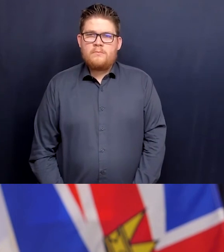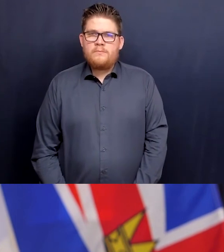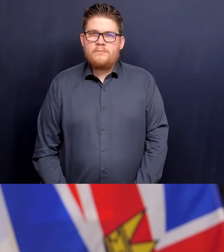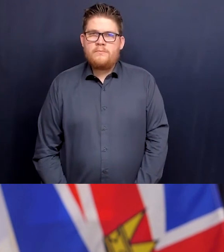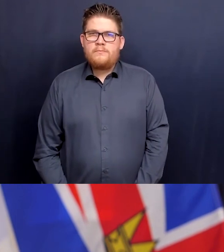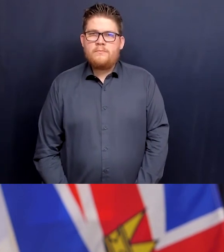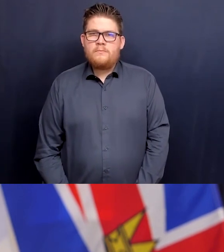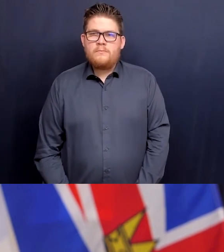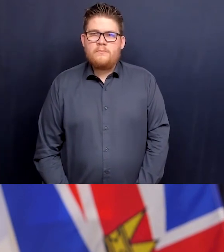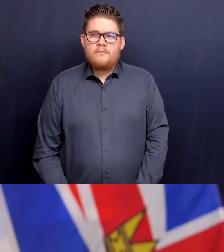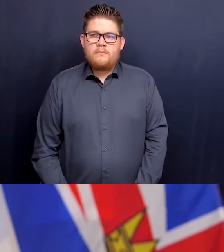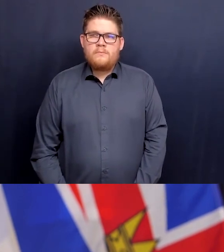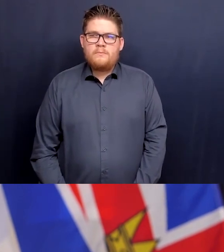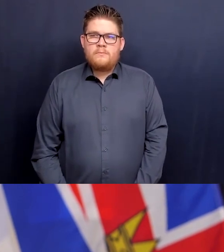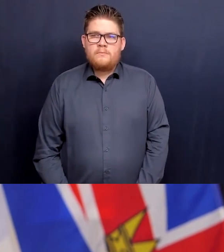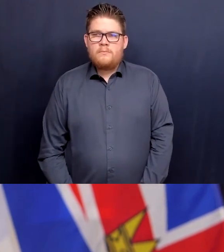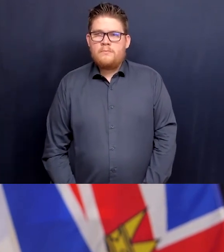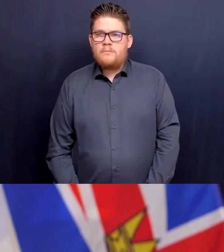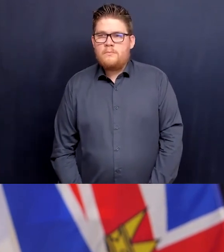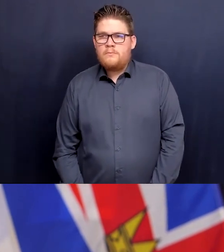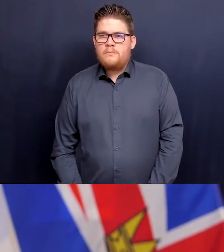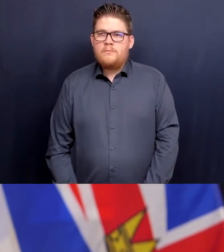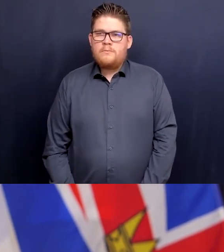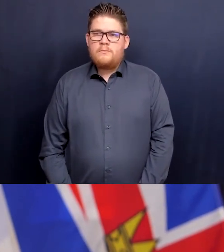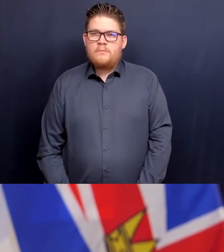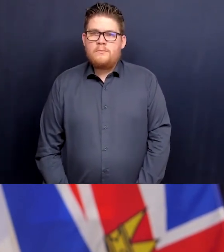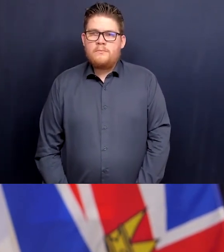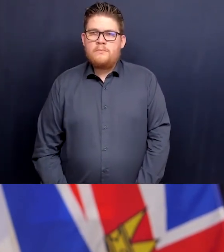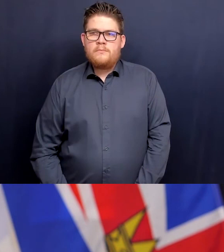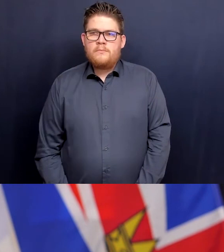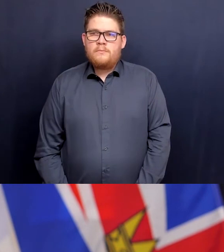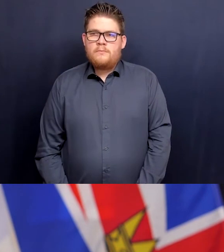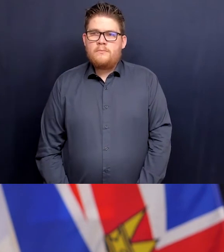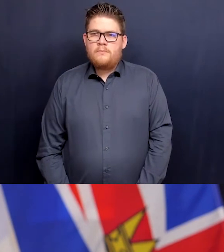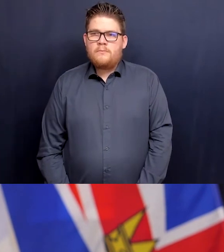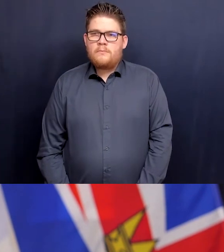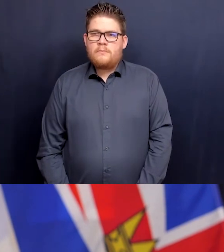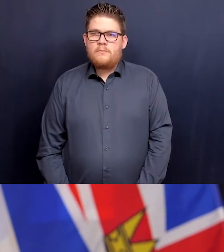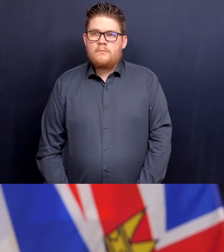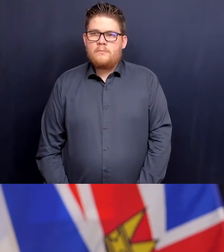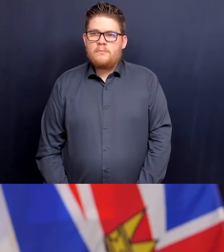de nos travailleurs, de nos professionnels un peu partout dans le système. Et avec cela, with